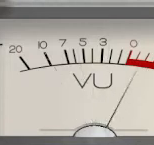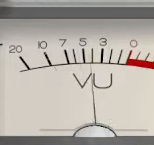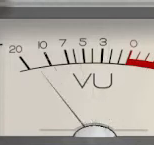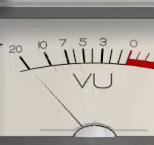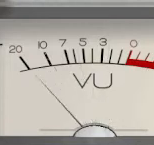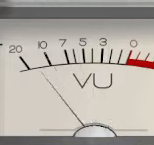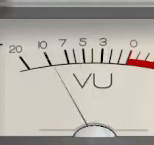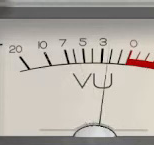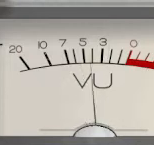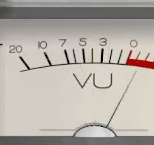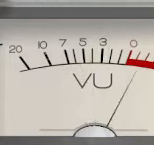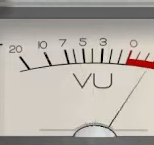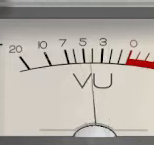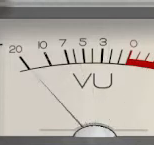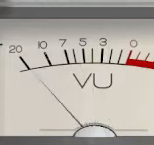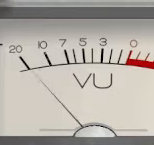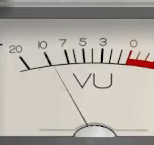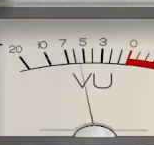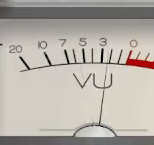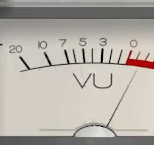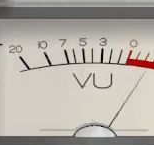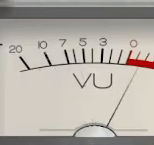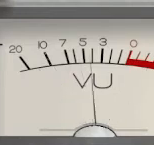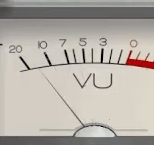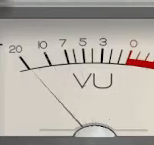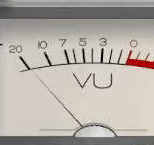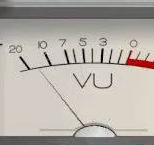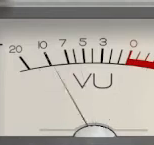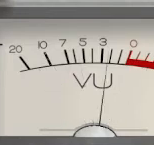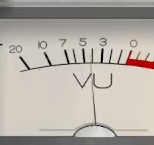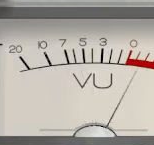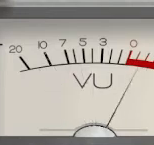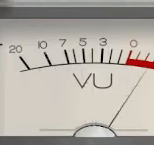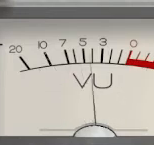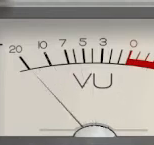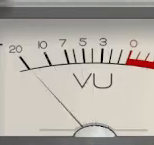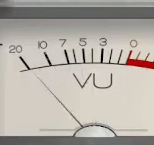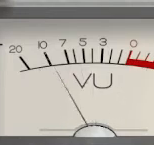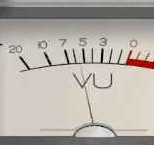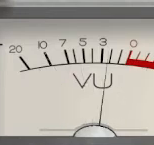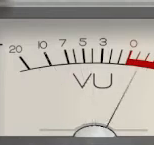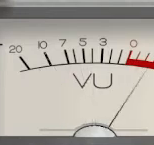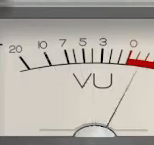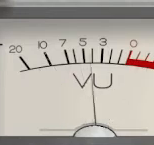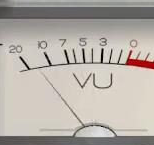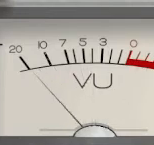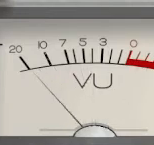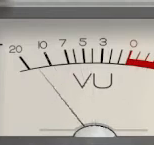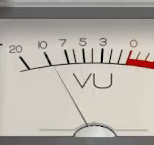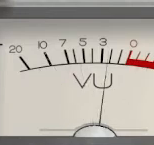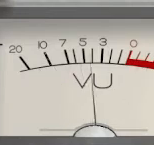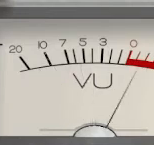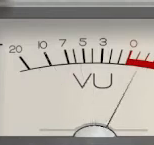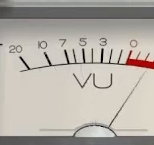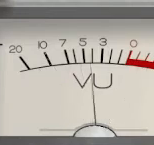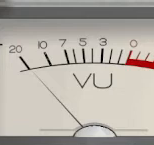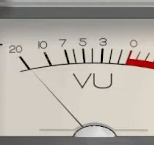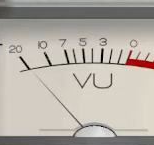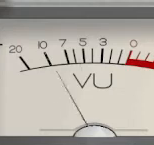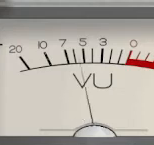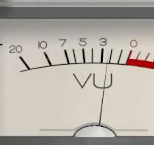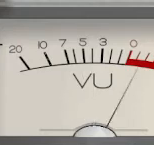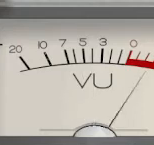แห่งประเทศไทยจังหวัดตรัง FM 91.25 MHz สวทตรัง